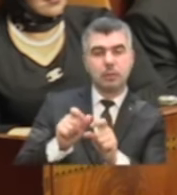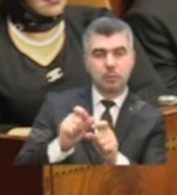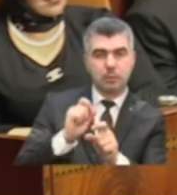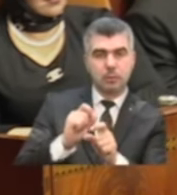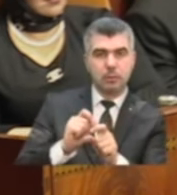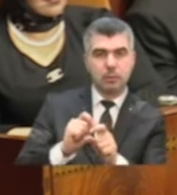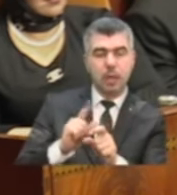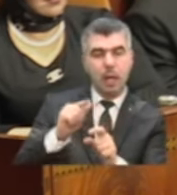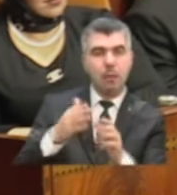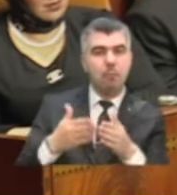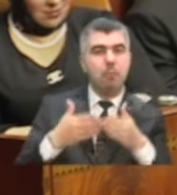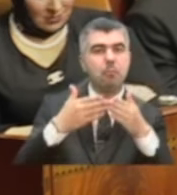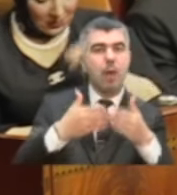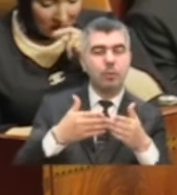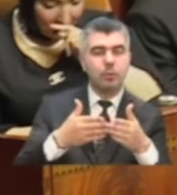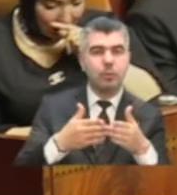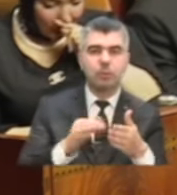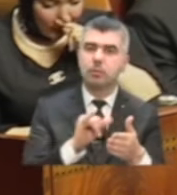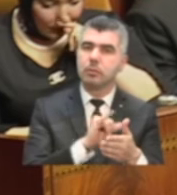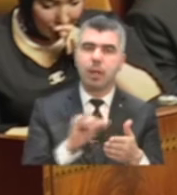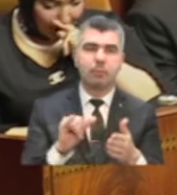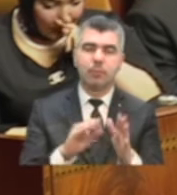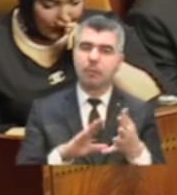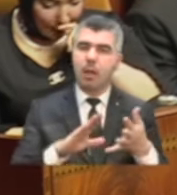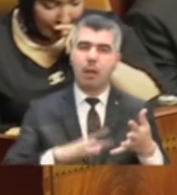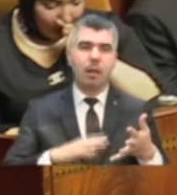بعض البواخر هي لا ترقى الى مستوى